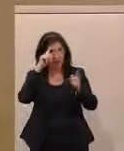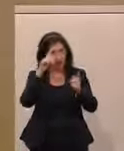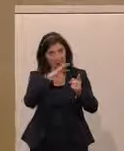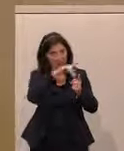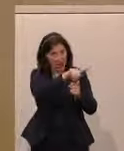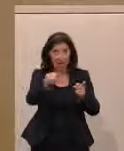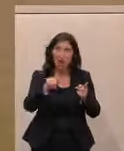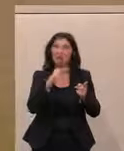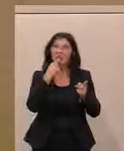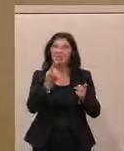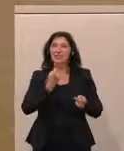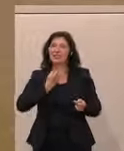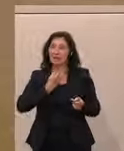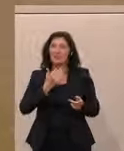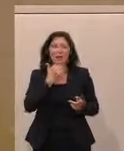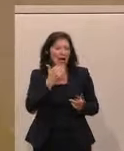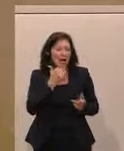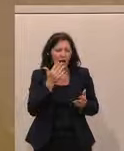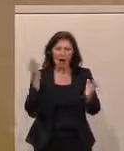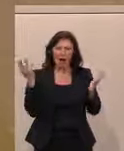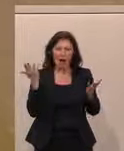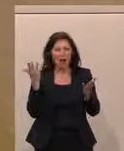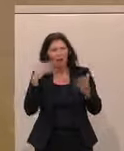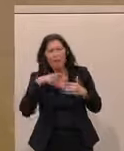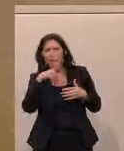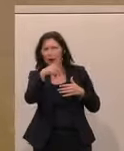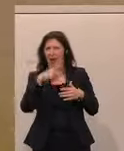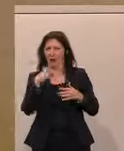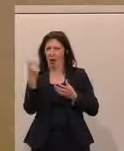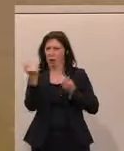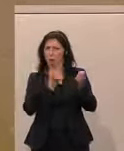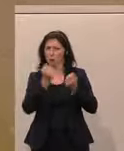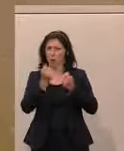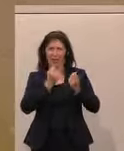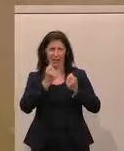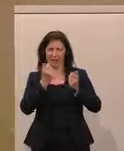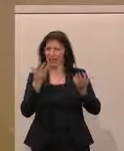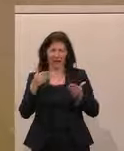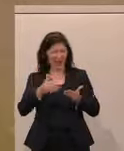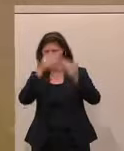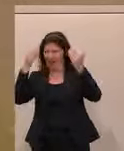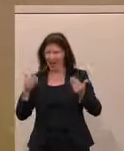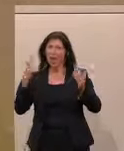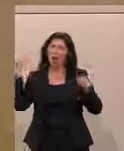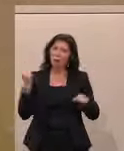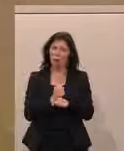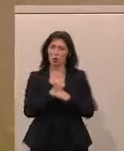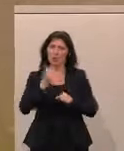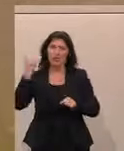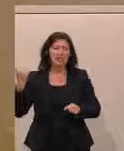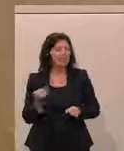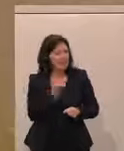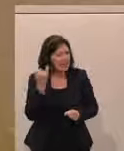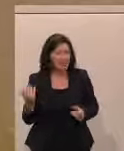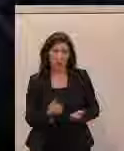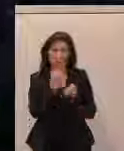ich selbst ungeachtet politischer Abgründe, die uns trennen, stets das Gespräch gesucht und nach persönlicher Verbindlichkeit